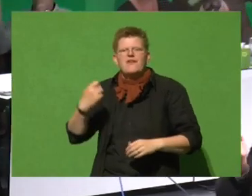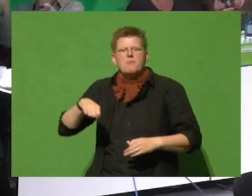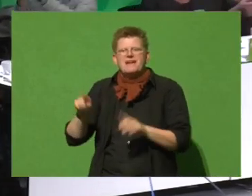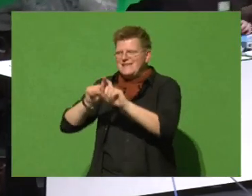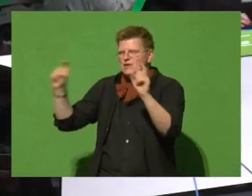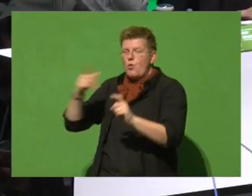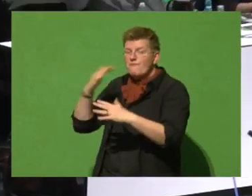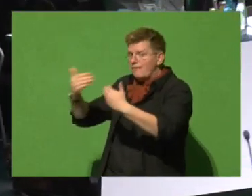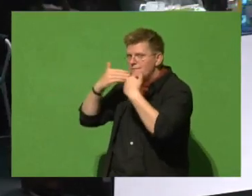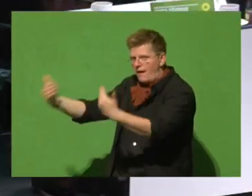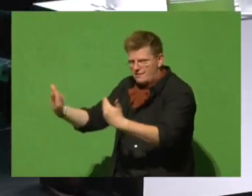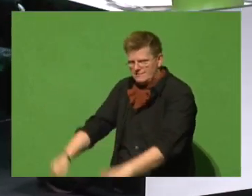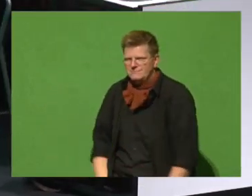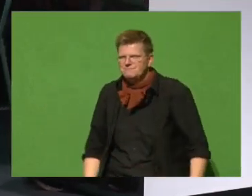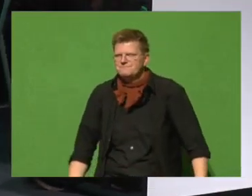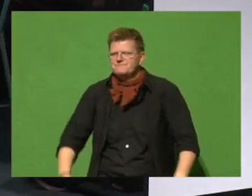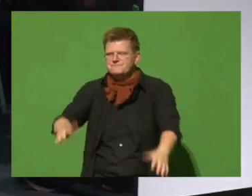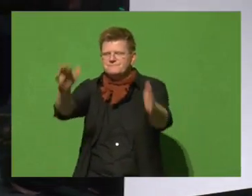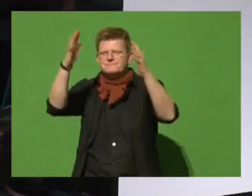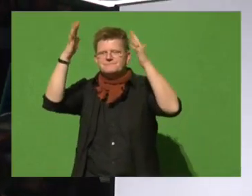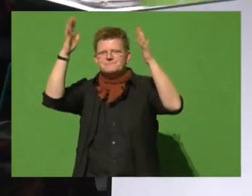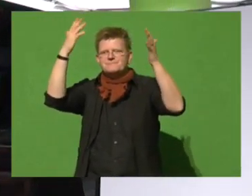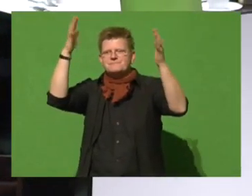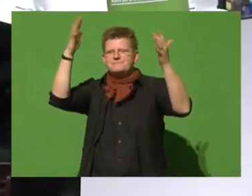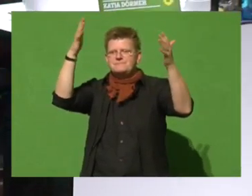wirklich großartige Arbeit.